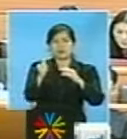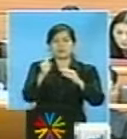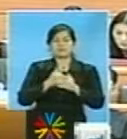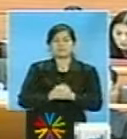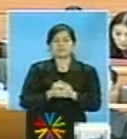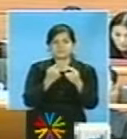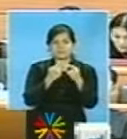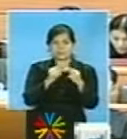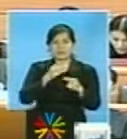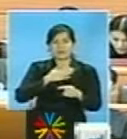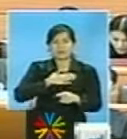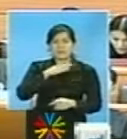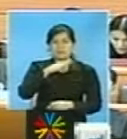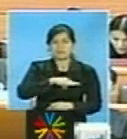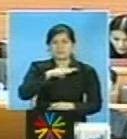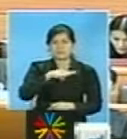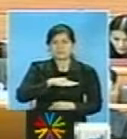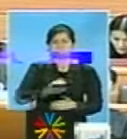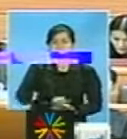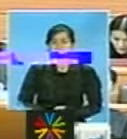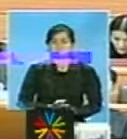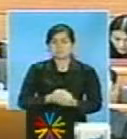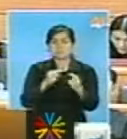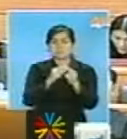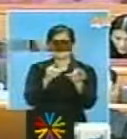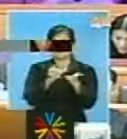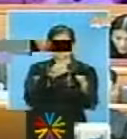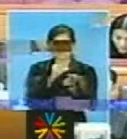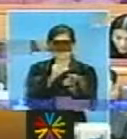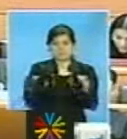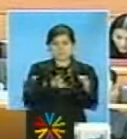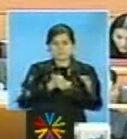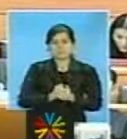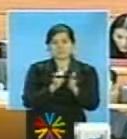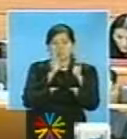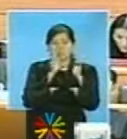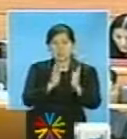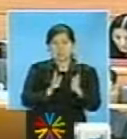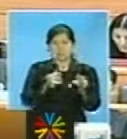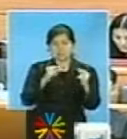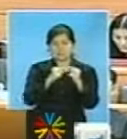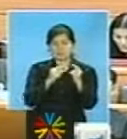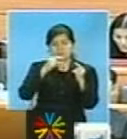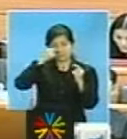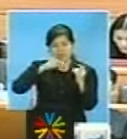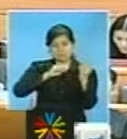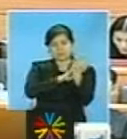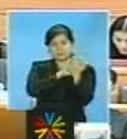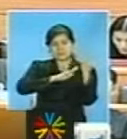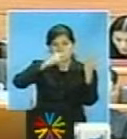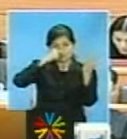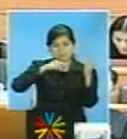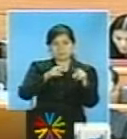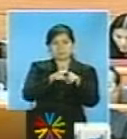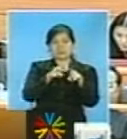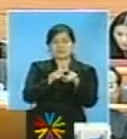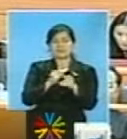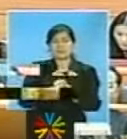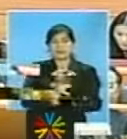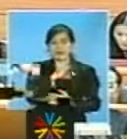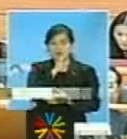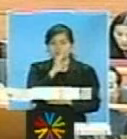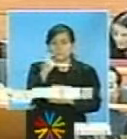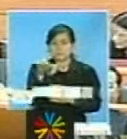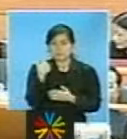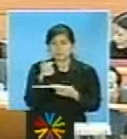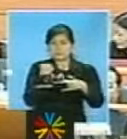พวกกระผมก็แลเห็นว่าในสังคมของความเป็นมนุษย์ในความเป็นชาติของเรานั้นถ้ามีมนุษย์